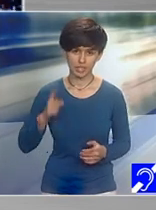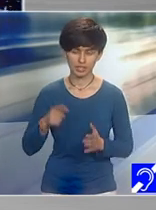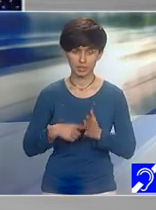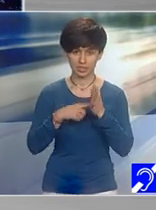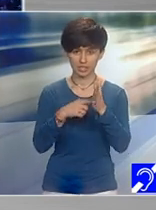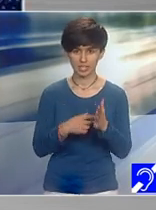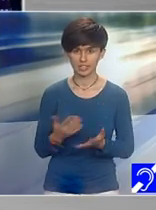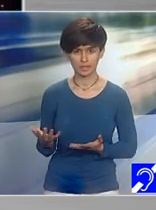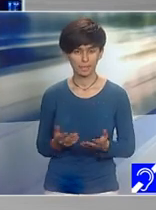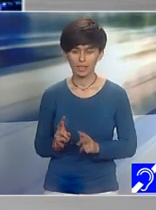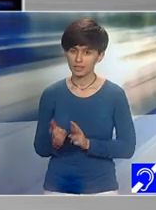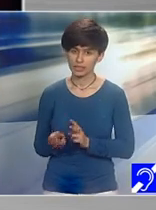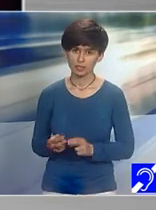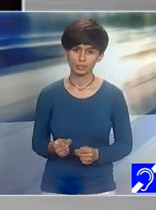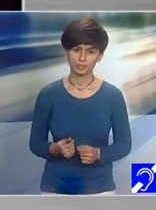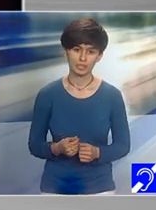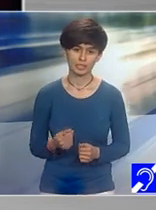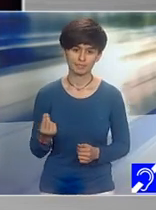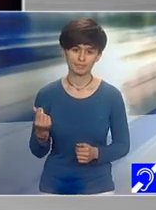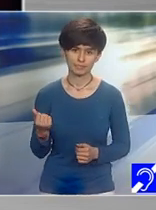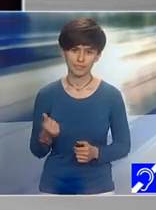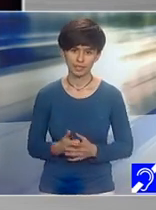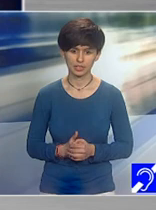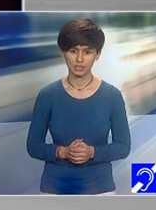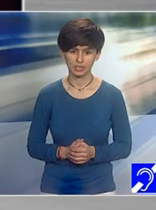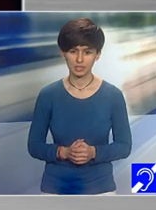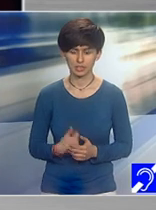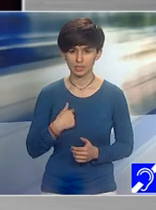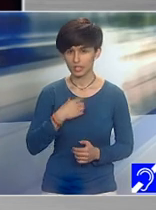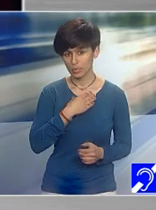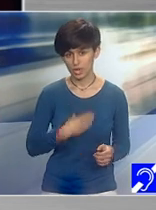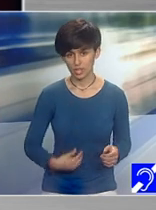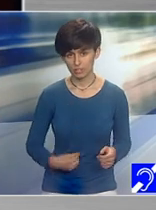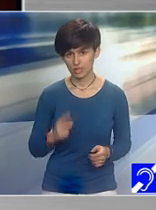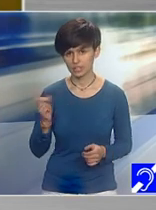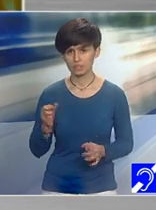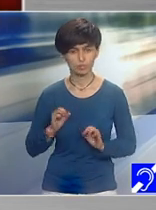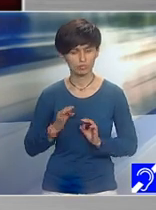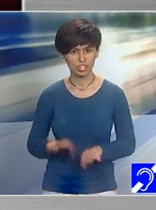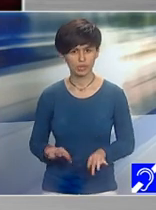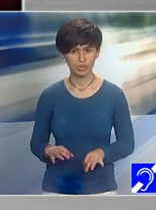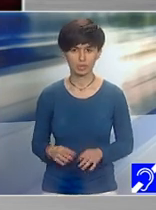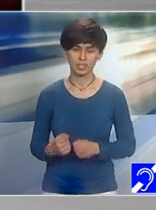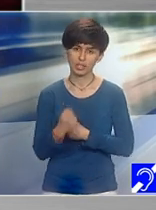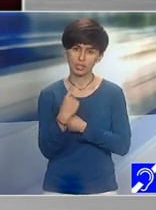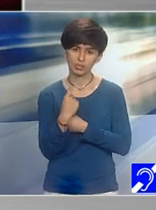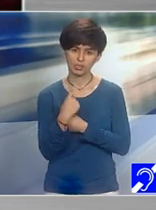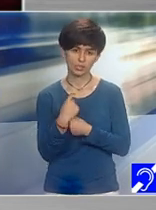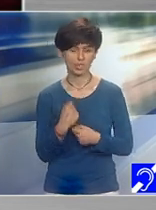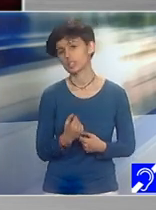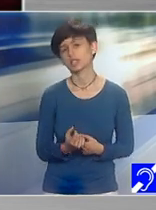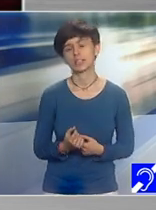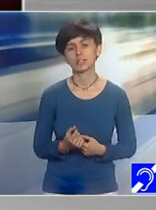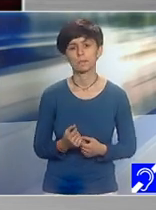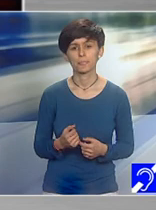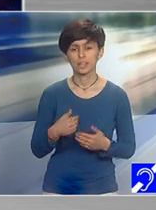oriunde. Asta recunoaștem. În schimb, eu, ca avocat, nu aș permite unui client al meu să renunțe la niște bani datorați